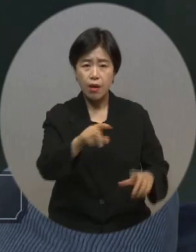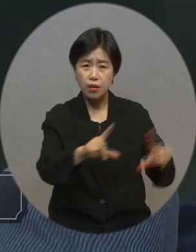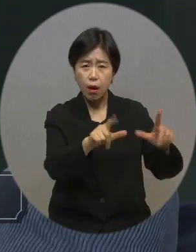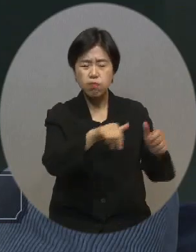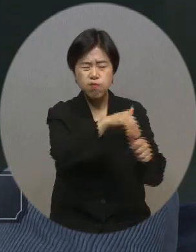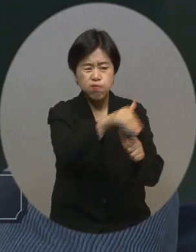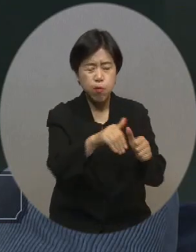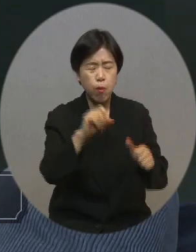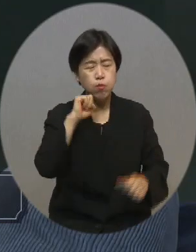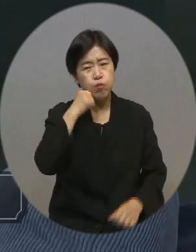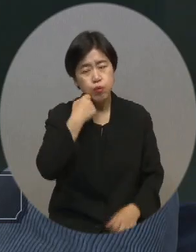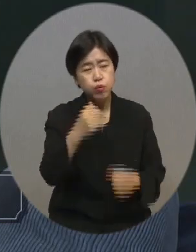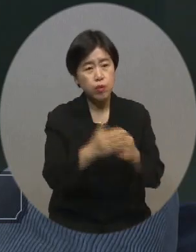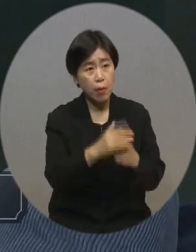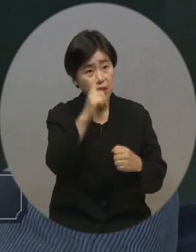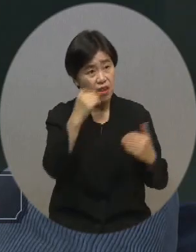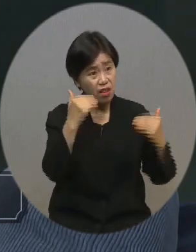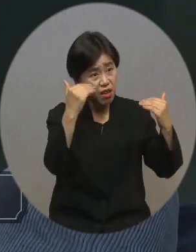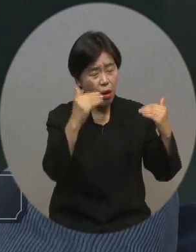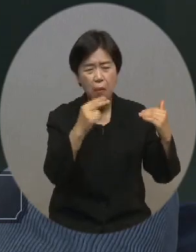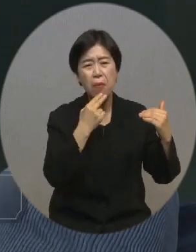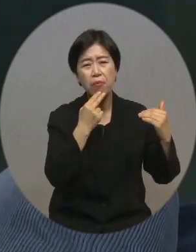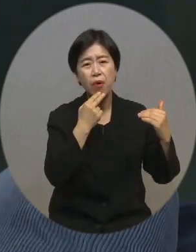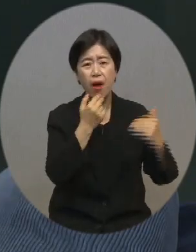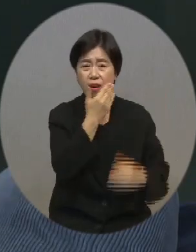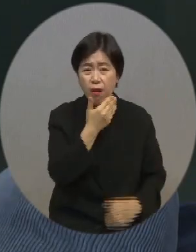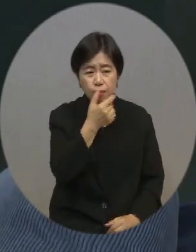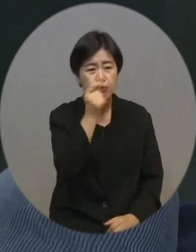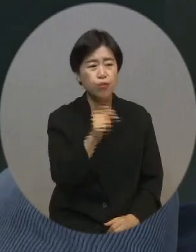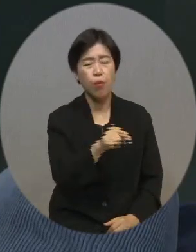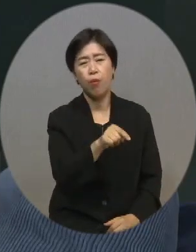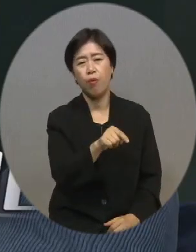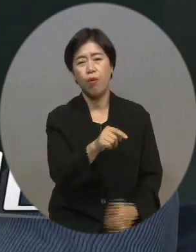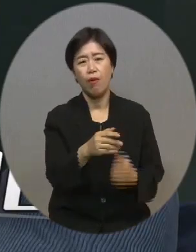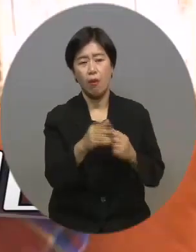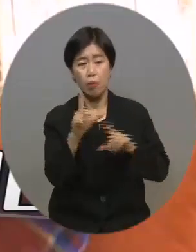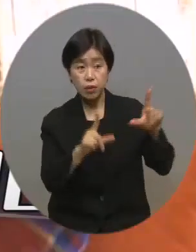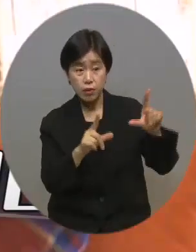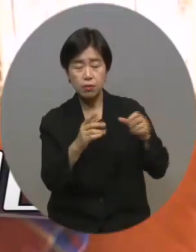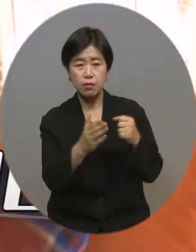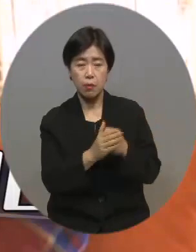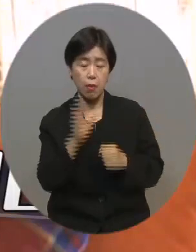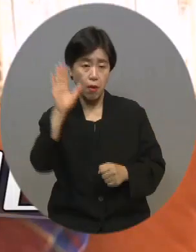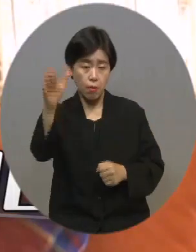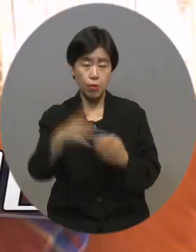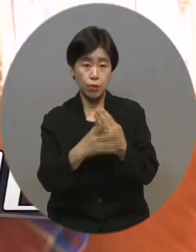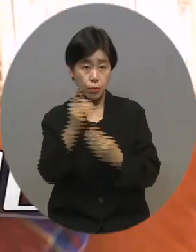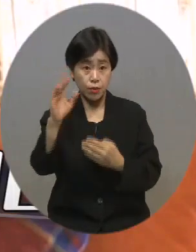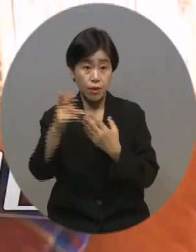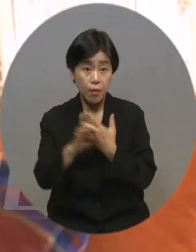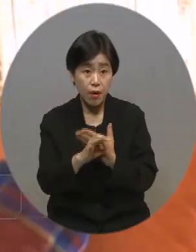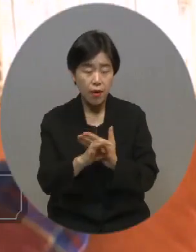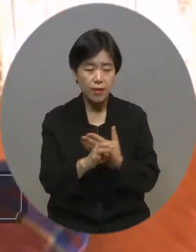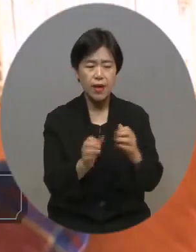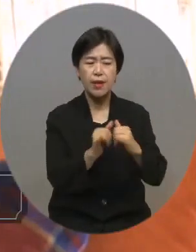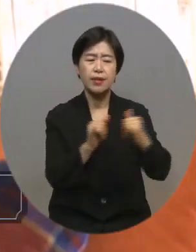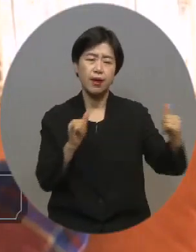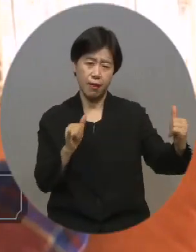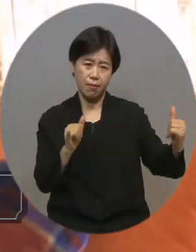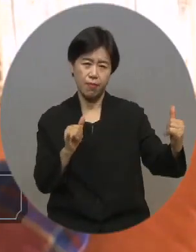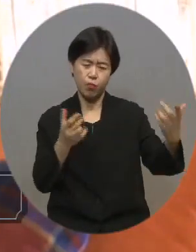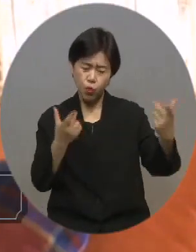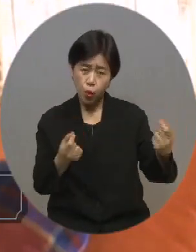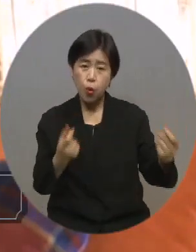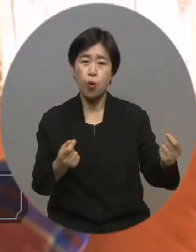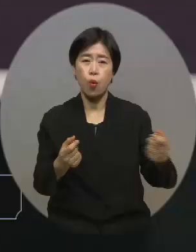통일이라는 거를 제가 그 최근에는 통일은 휴머니즘이다. 이거는 인본주의를 얘기하는 거지. 같은 동족이 밥도